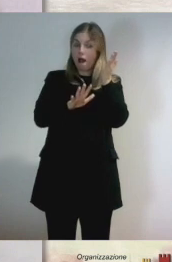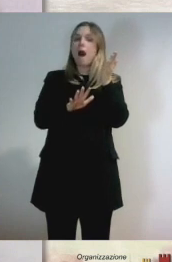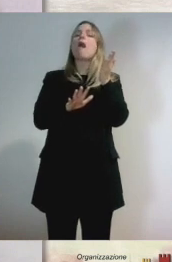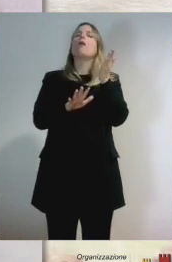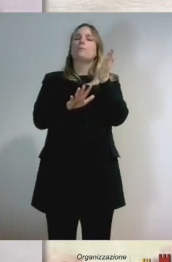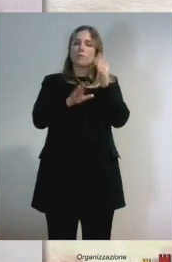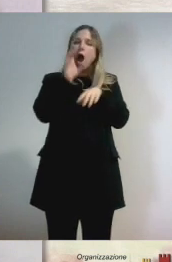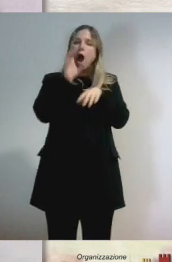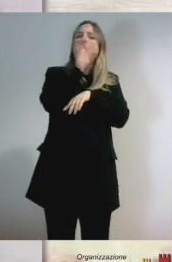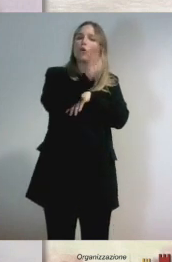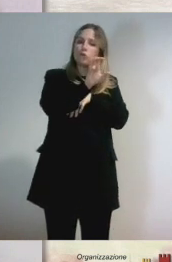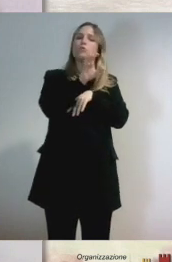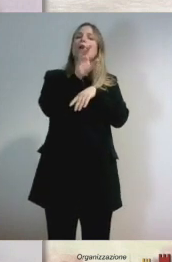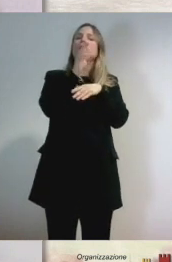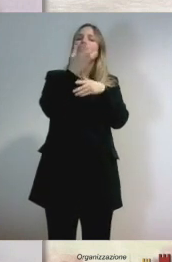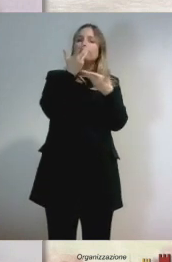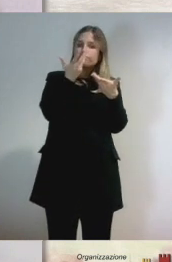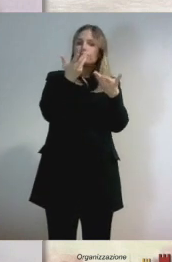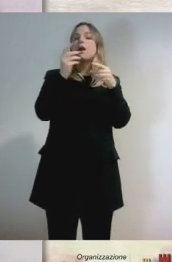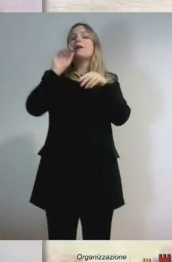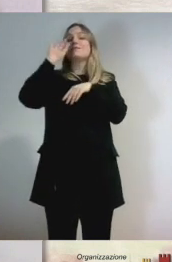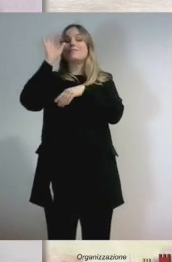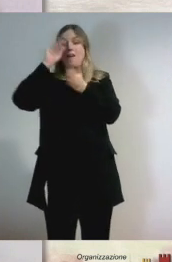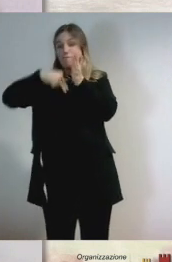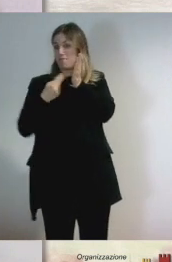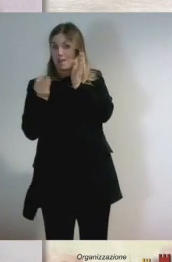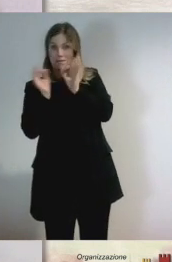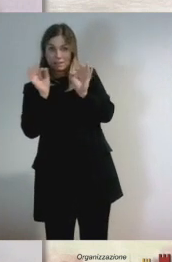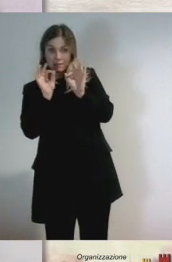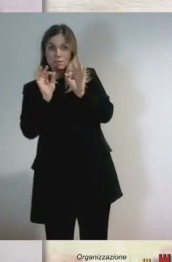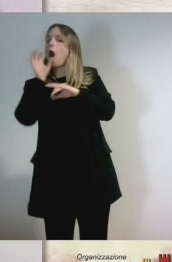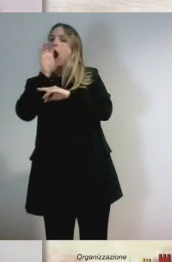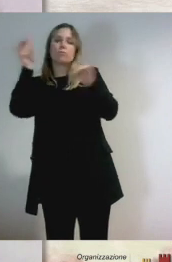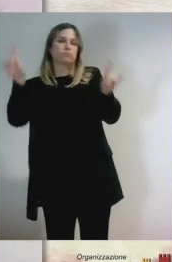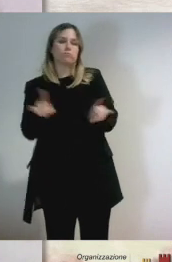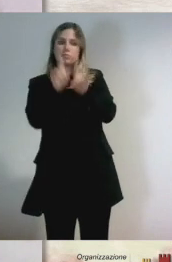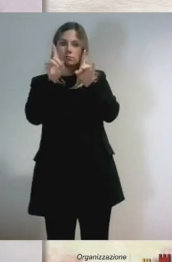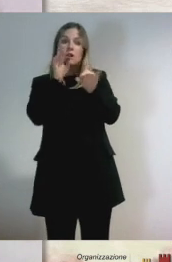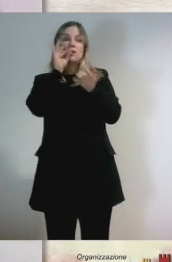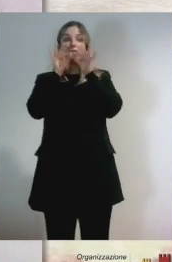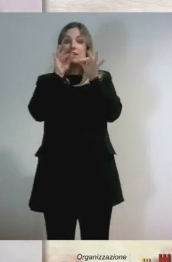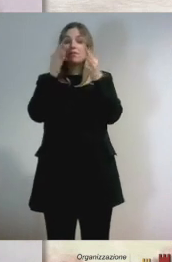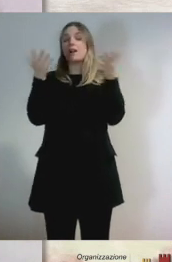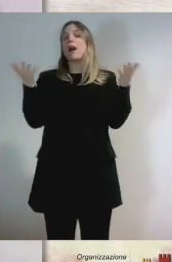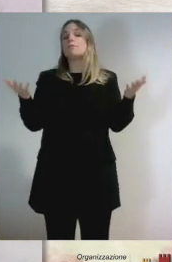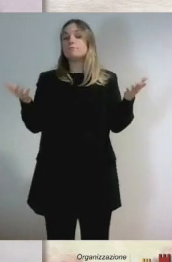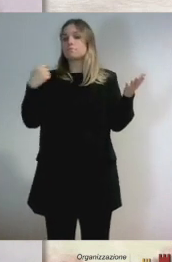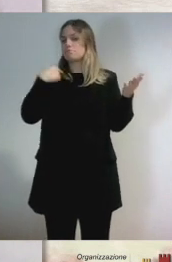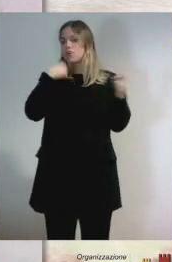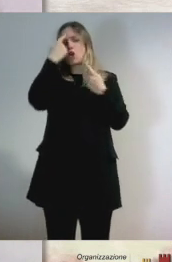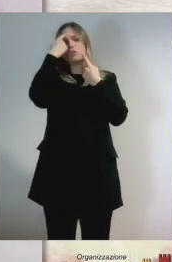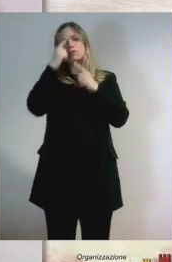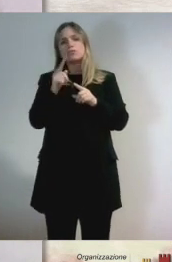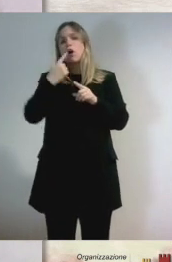firmi lo stesso atto rischi l'omissione dati d'ufficio queste cose però le dico solo perché sappiamo che abbiamo delle